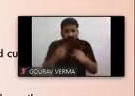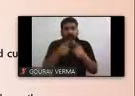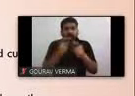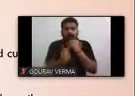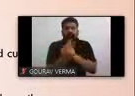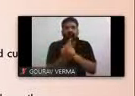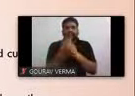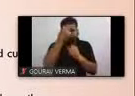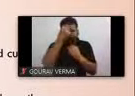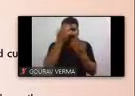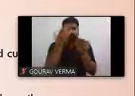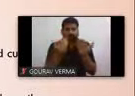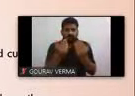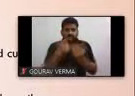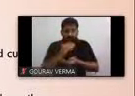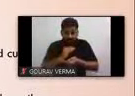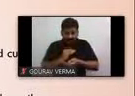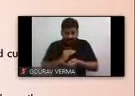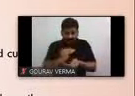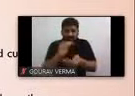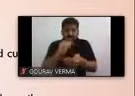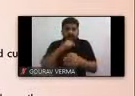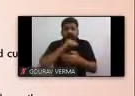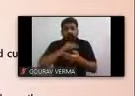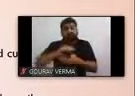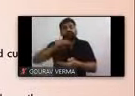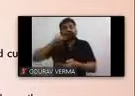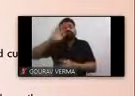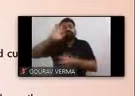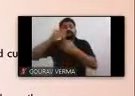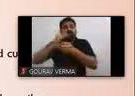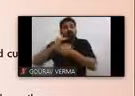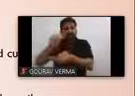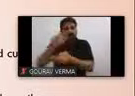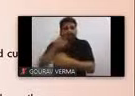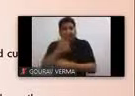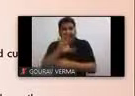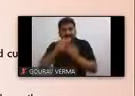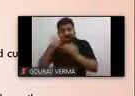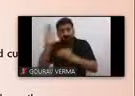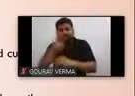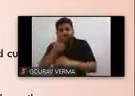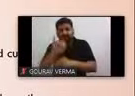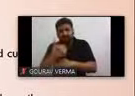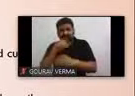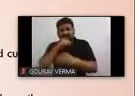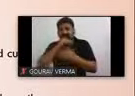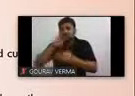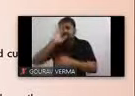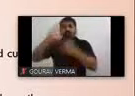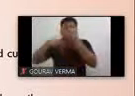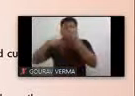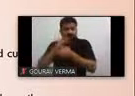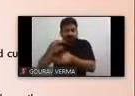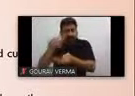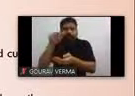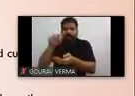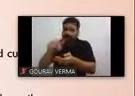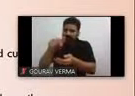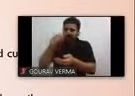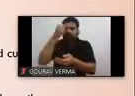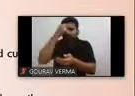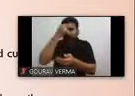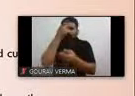create problem. Child birth at a very later stage, later than 35, 36, can also create some